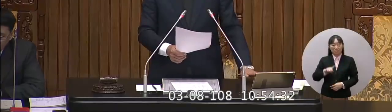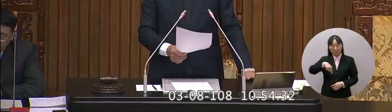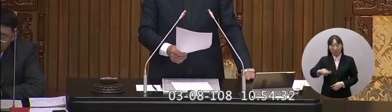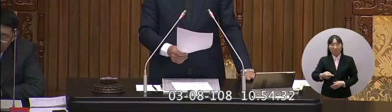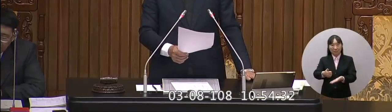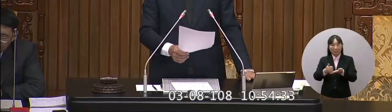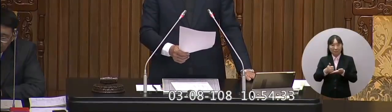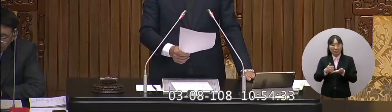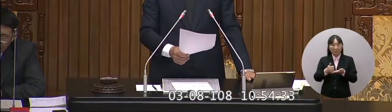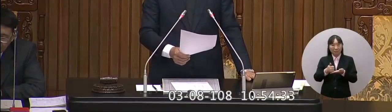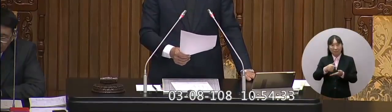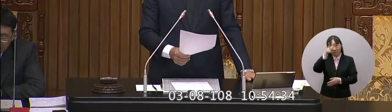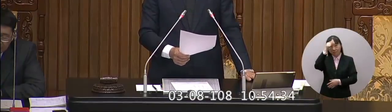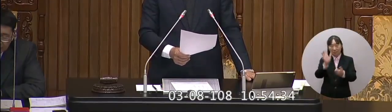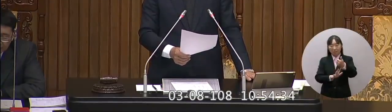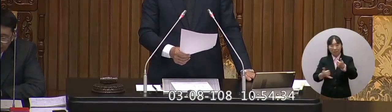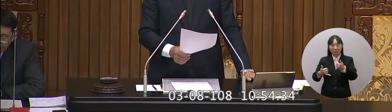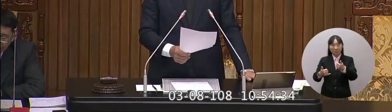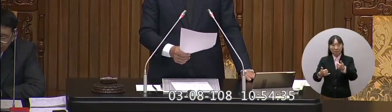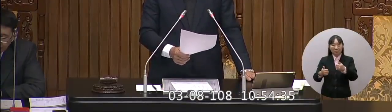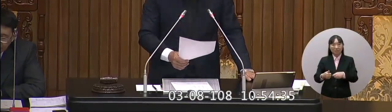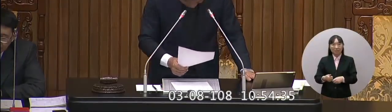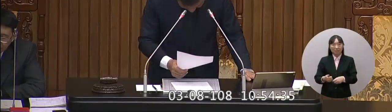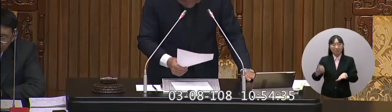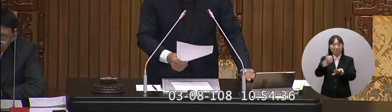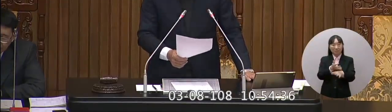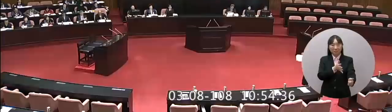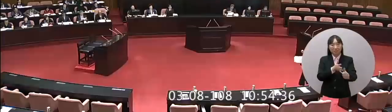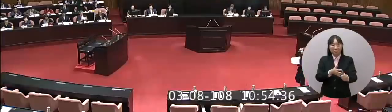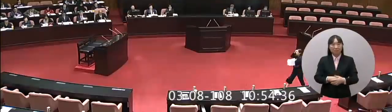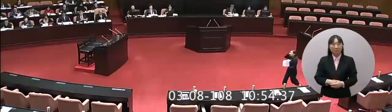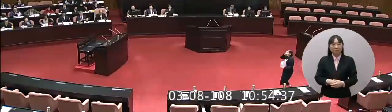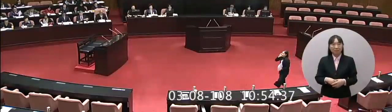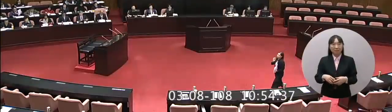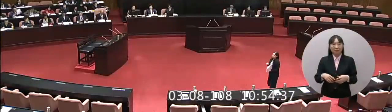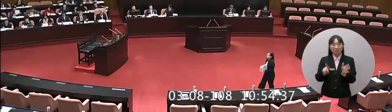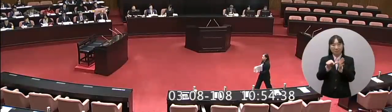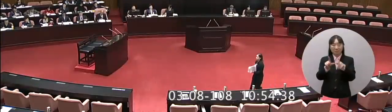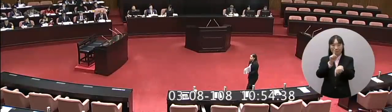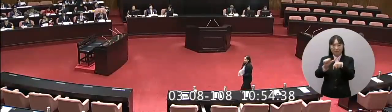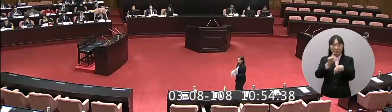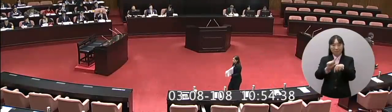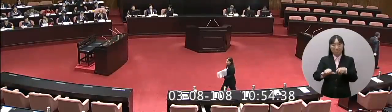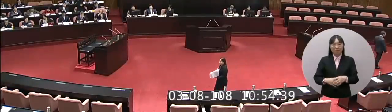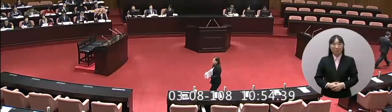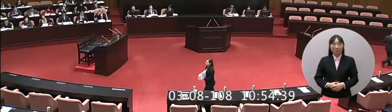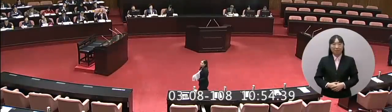下一位，我们请黄委员昭顺执行，询答时间